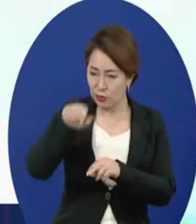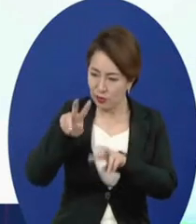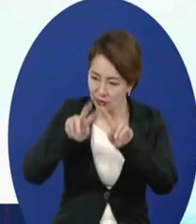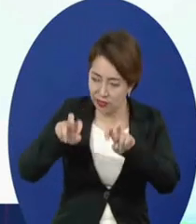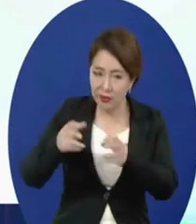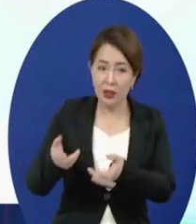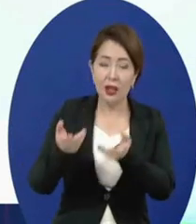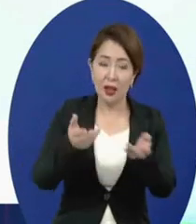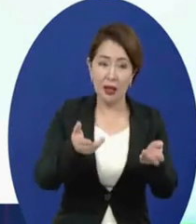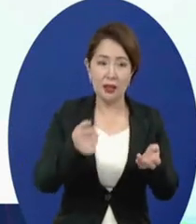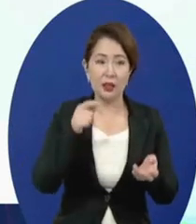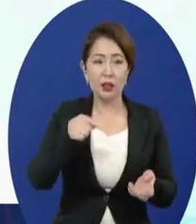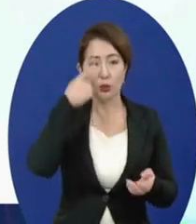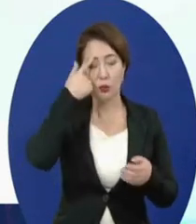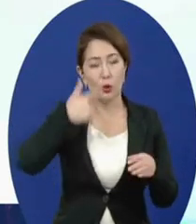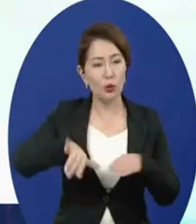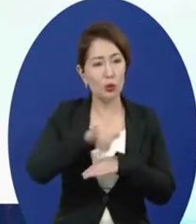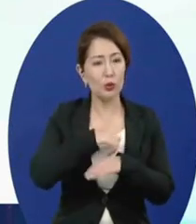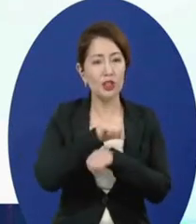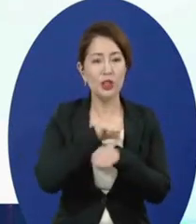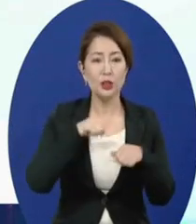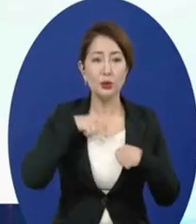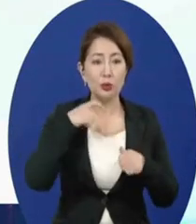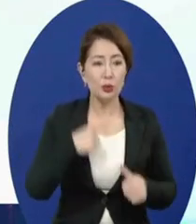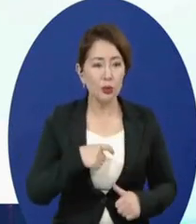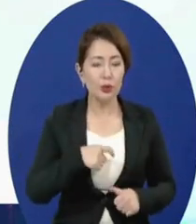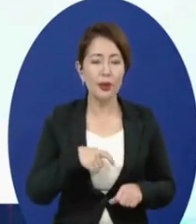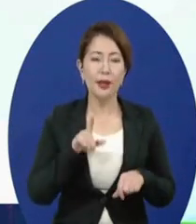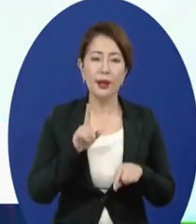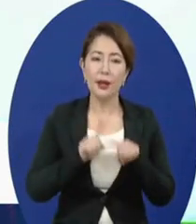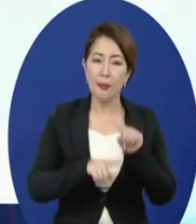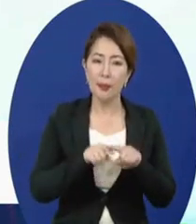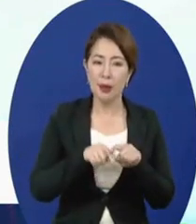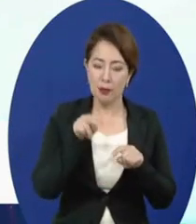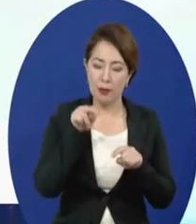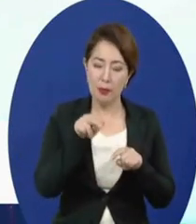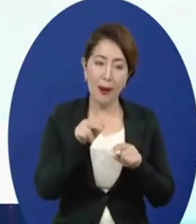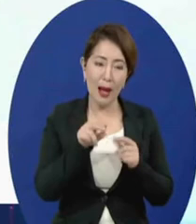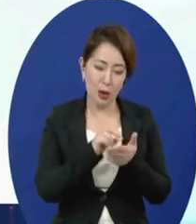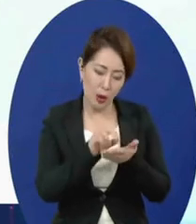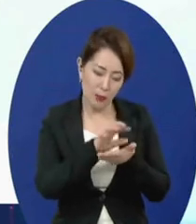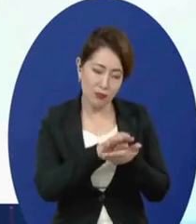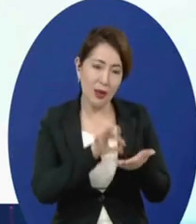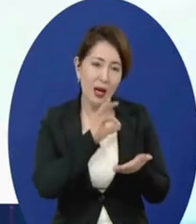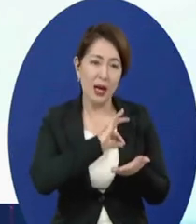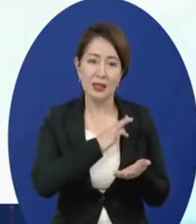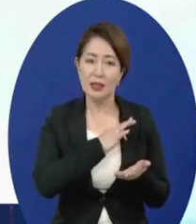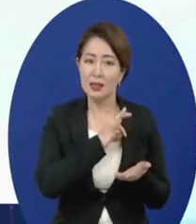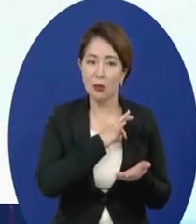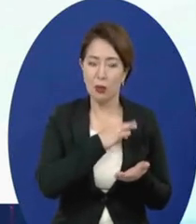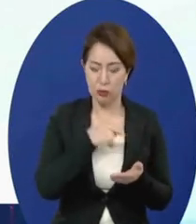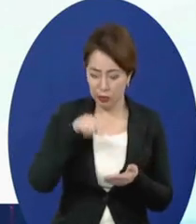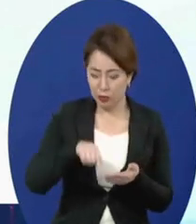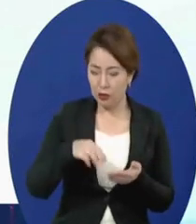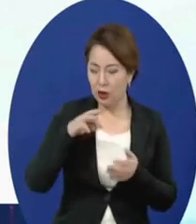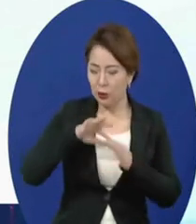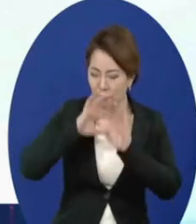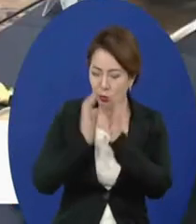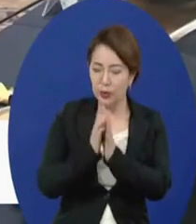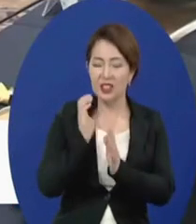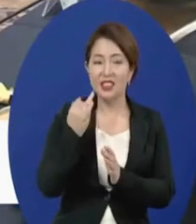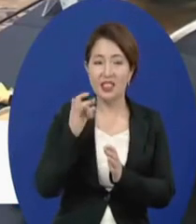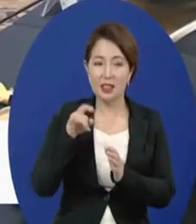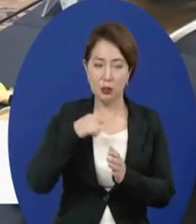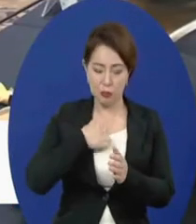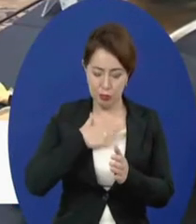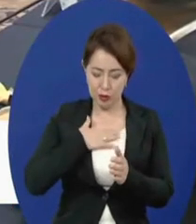Тэгэхээр одоо Монгол улсын иргэн ямар ч програм хангамж хэрэгэлсэн тухайн системэнд өөрийнх нь мэдээллийг хамгаалдаг байх